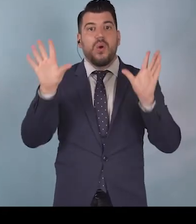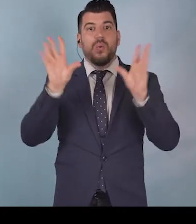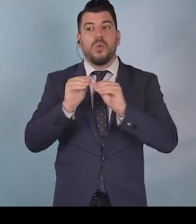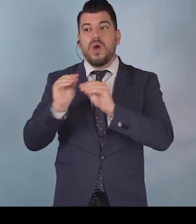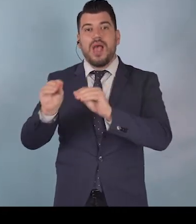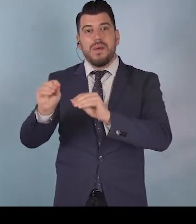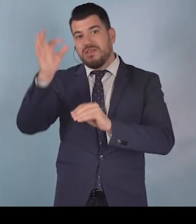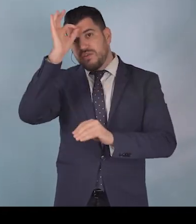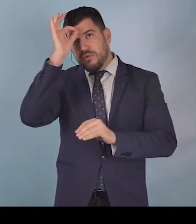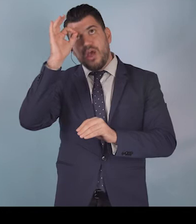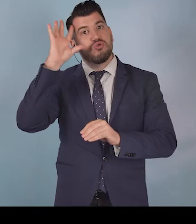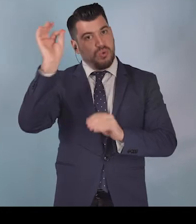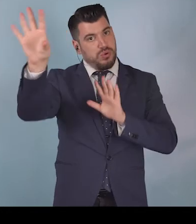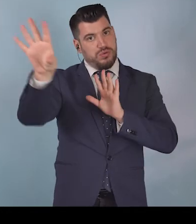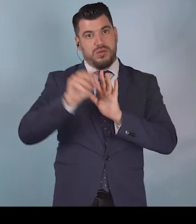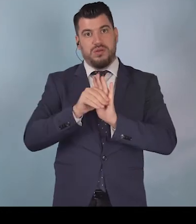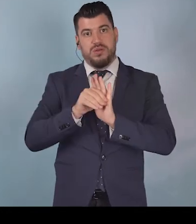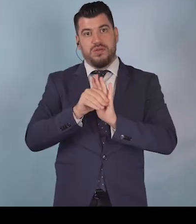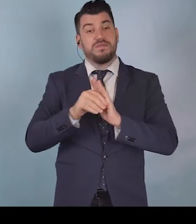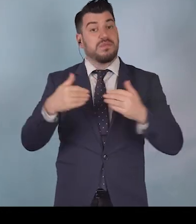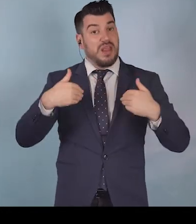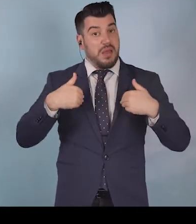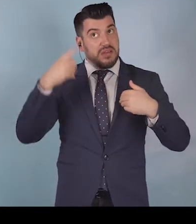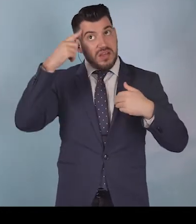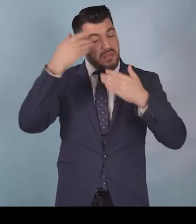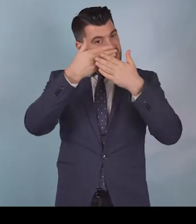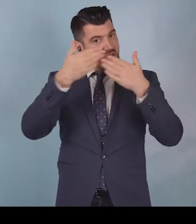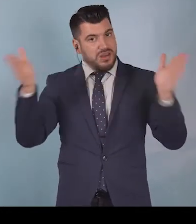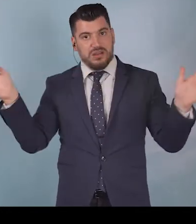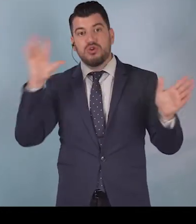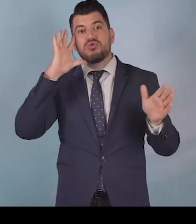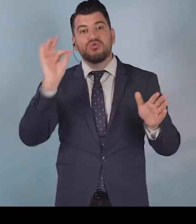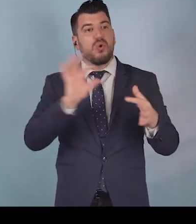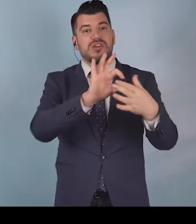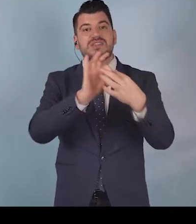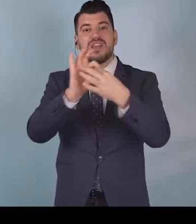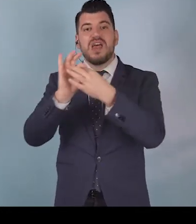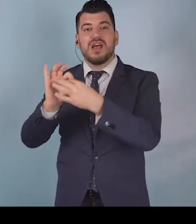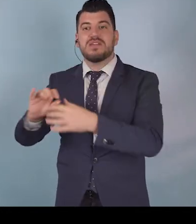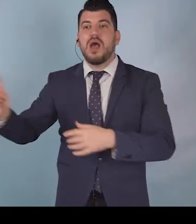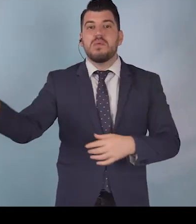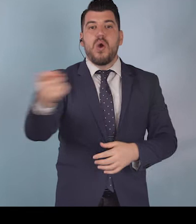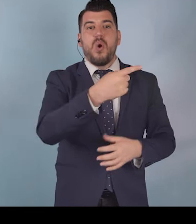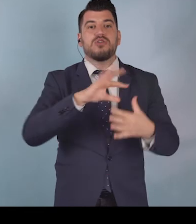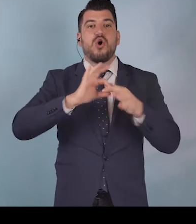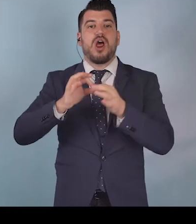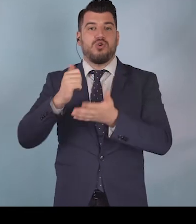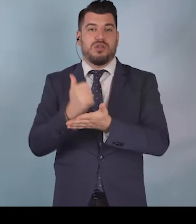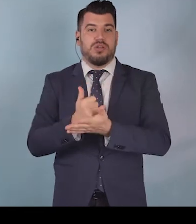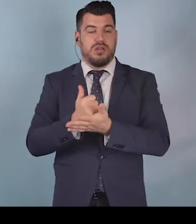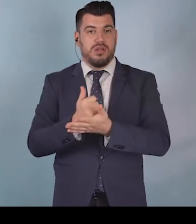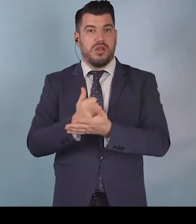και θετικοί στο να έχουμε και από εσάς οποιαδήποτε συνεργασία για να δούμε πώς μπορεί να